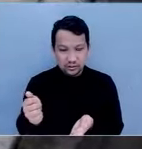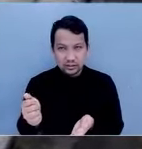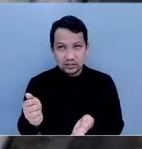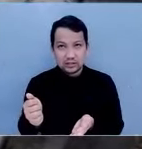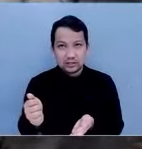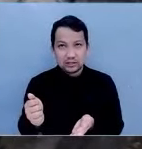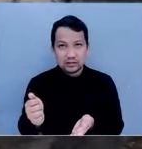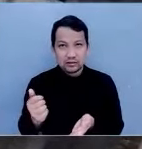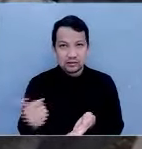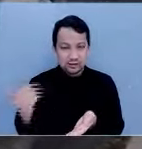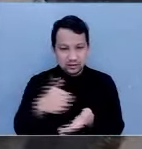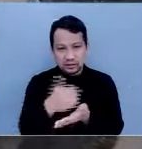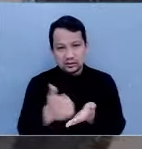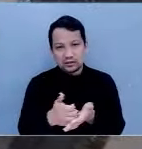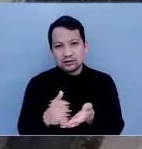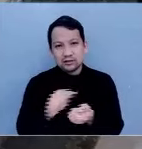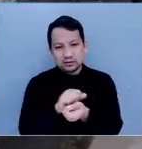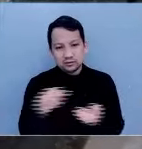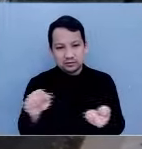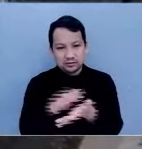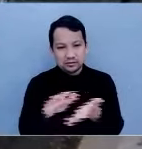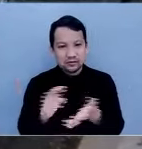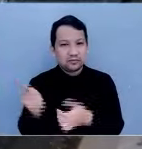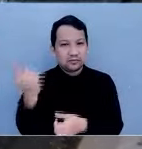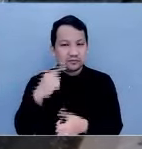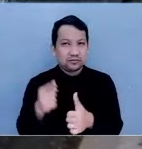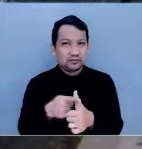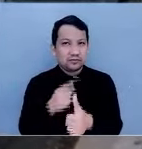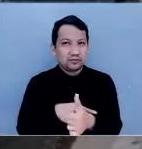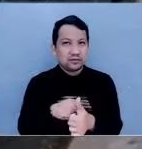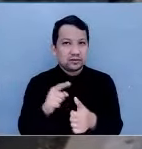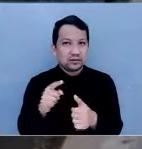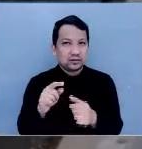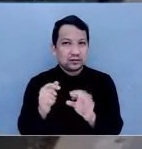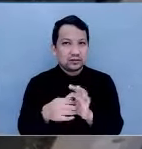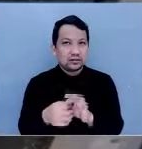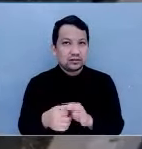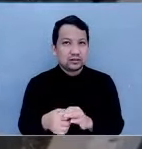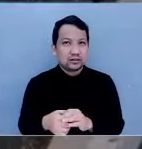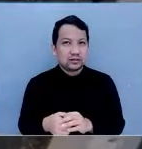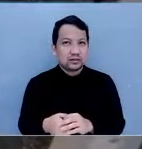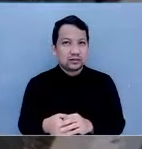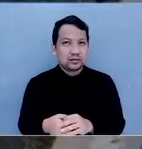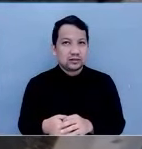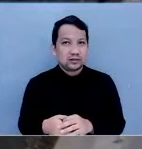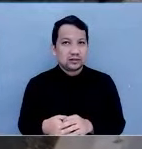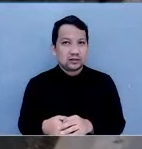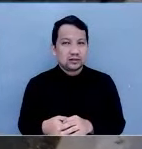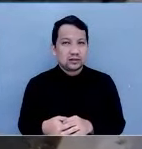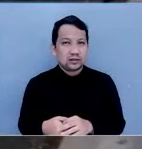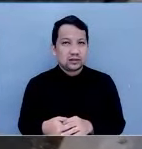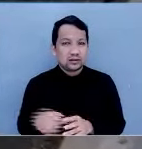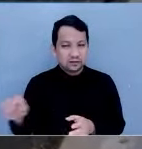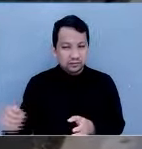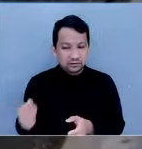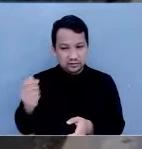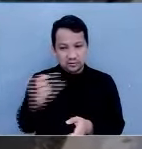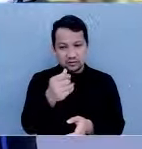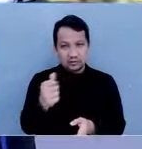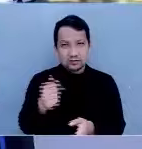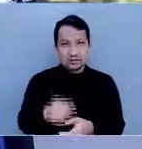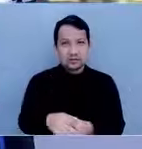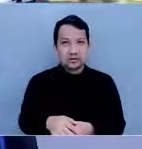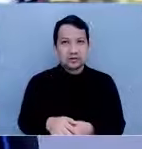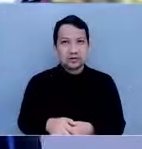at dinaanan mo pa ulit, mabubura yung unang image na ginawa mo. Hindi, kung wari nagkamali ka, di maglagay ka lang ulit. Oh, pwede ba? Pwede ba? Parang i-doctor? Ganyan. Pwede